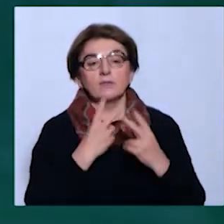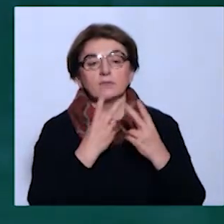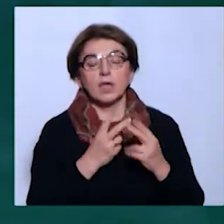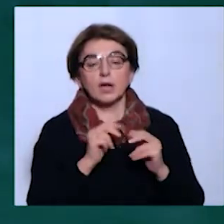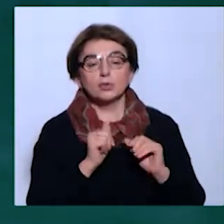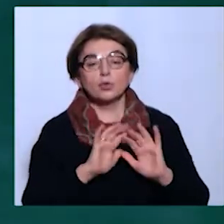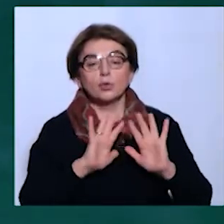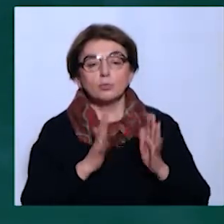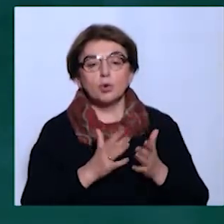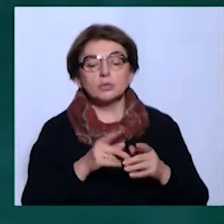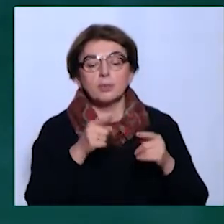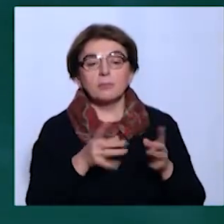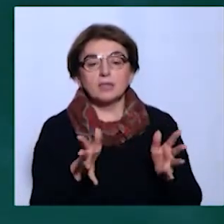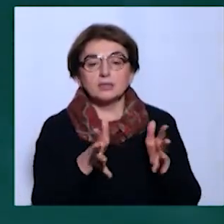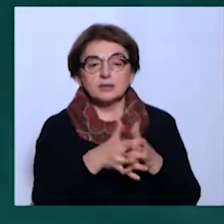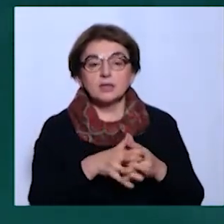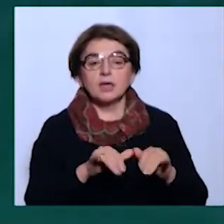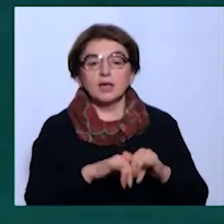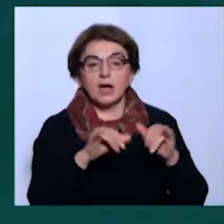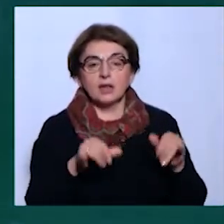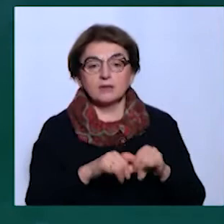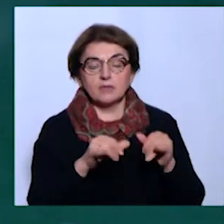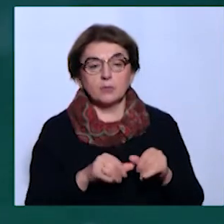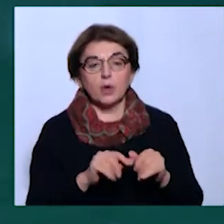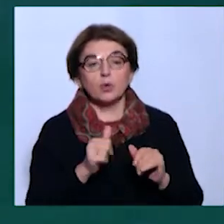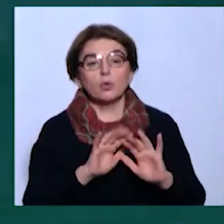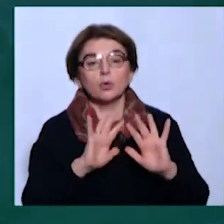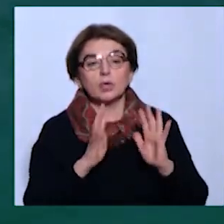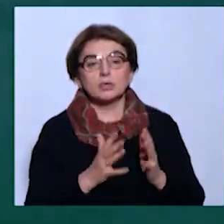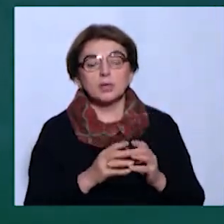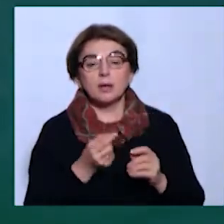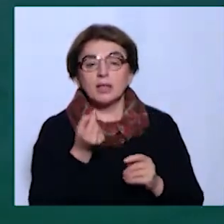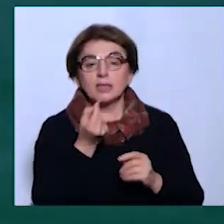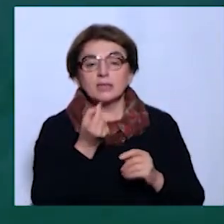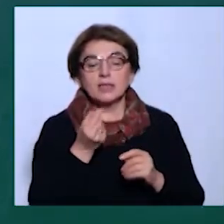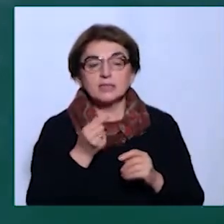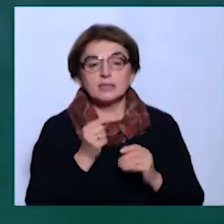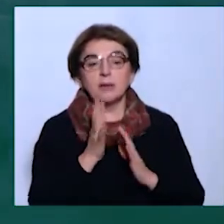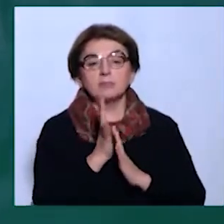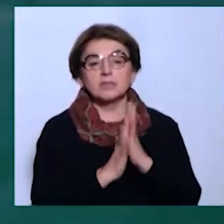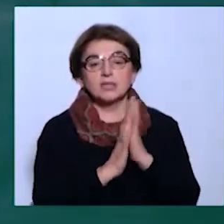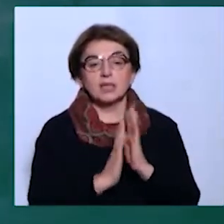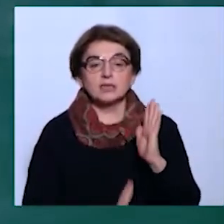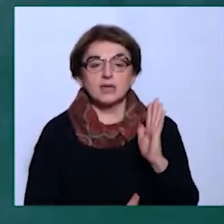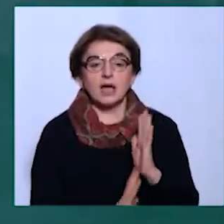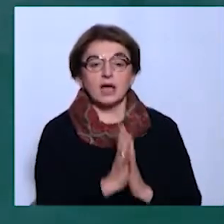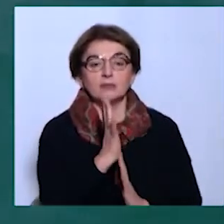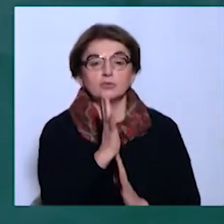როგორ ხდება განაყოფიერება, ასევე განვიხილეთ როგორ ხდება თესლიდან მცენარის